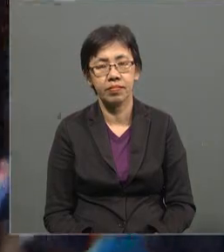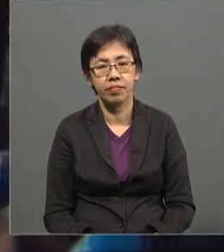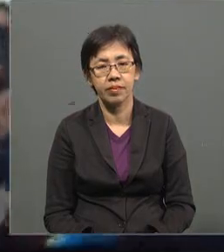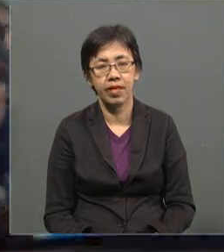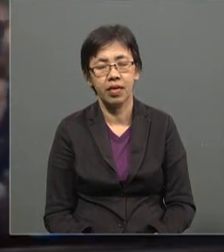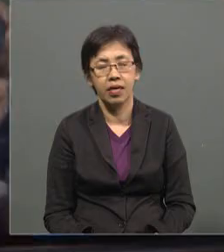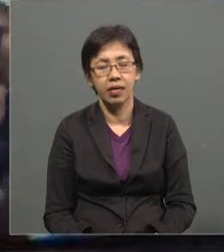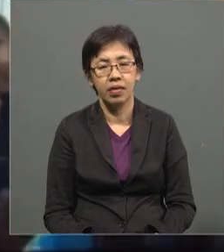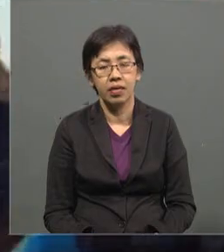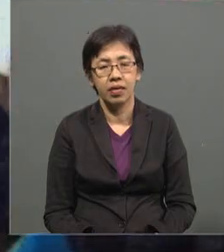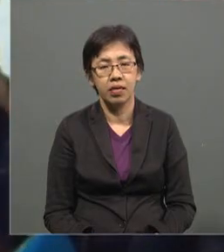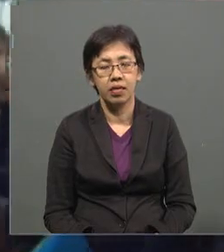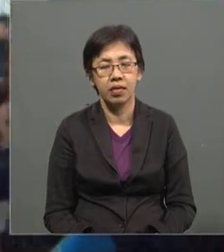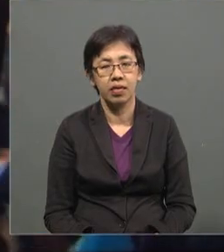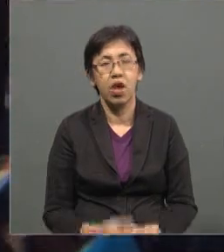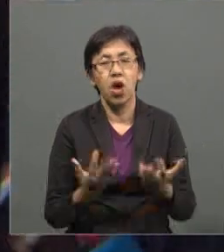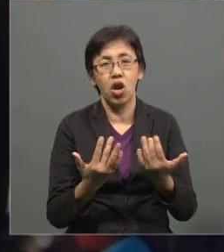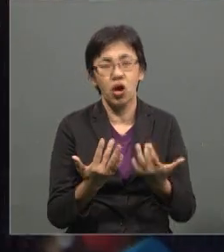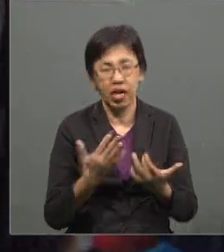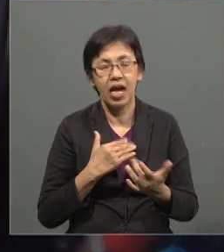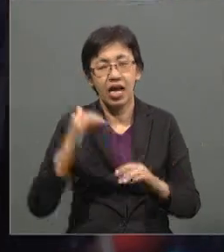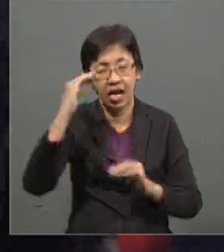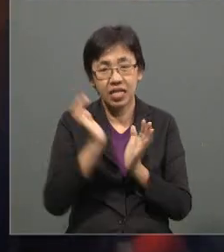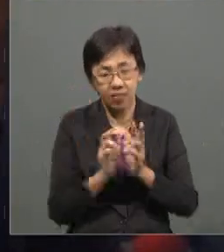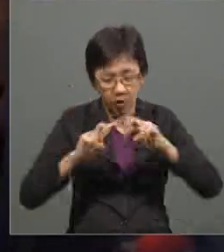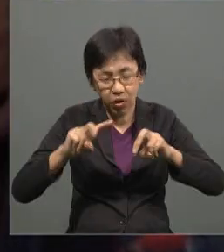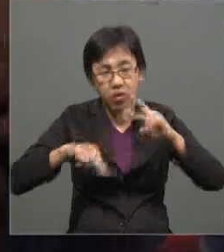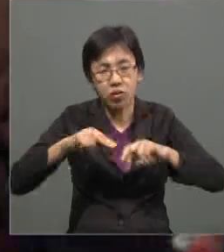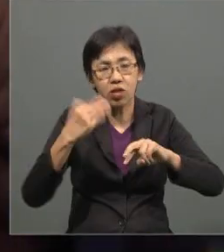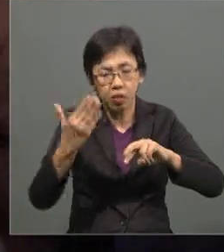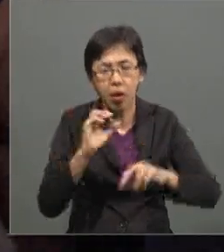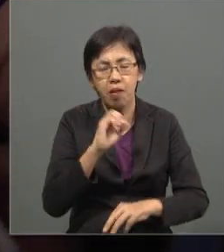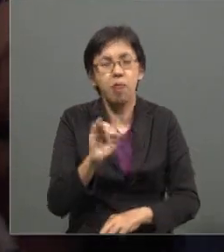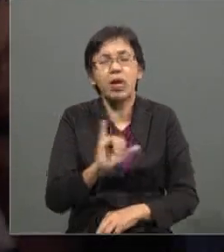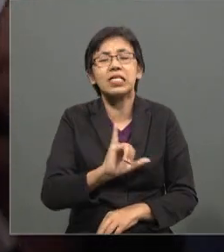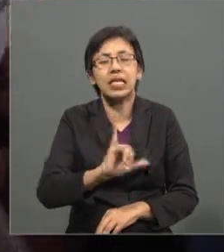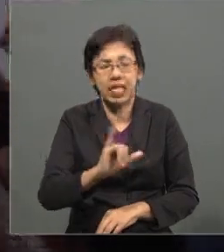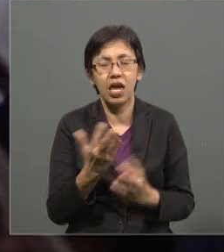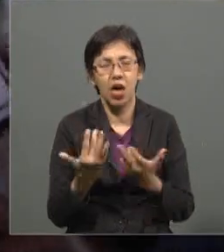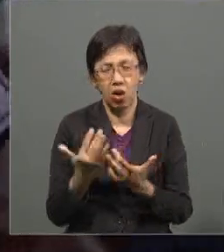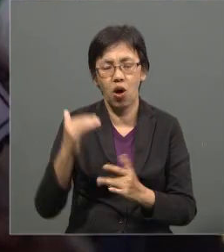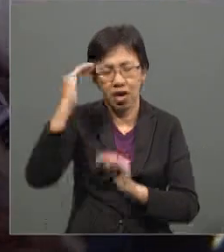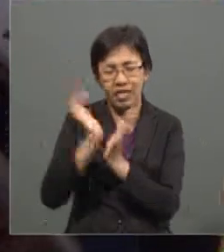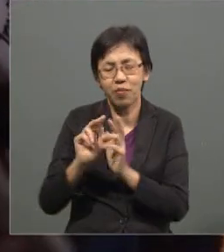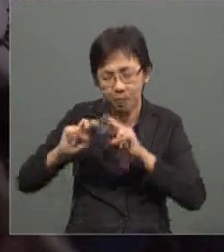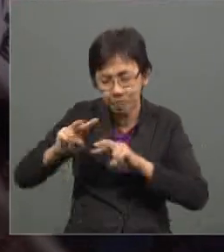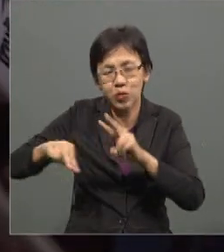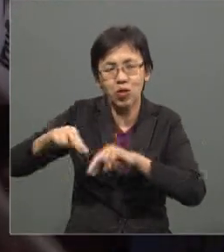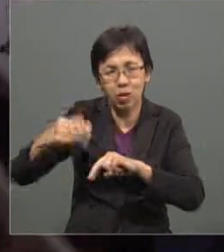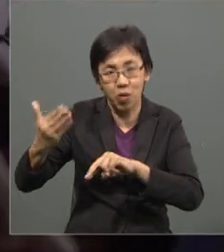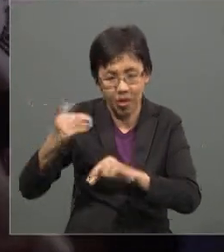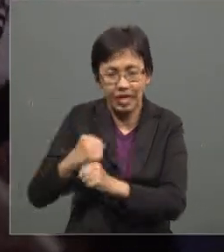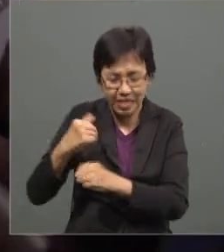ที ่ ม ี ช ื่ อปรากฏตามส ื่อก็ขอเวลาพนักงานสอบสวนก่อนยังไม่บอกนะครับก็เดี๋ยวขอเวลาพนักงานสอบสวนก่อนนะแต่คืบหน้าไปเยอะนะ